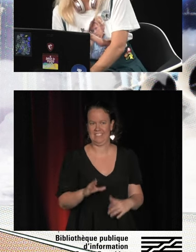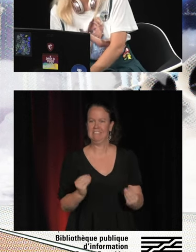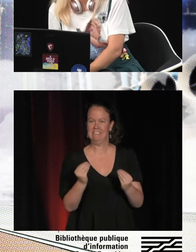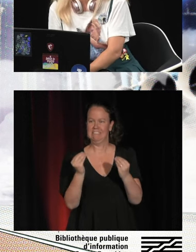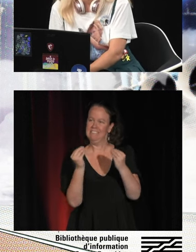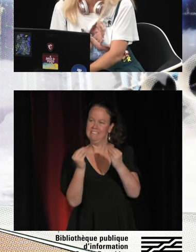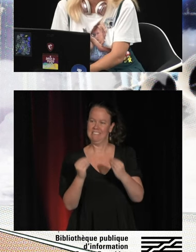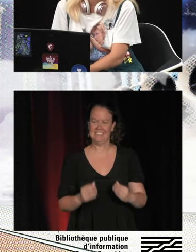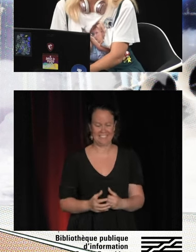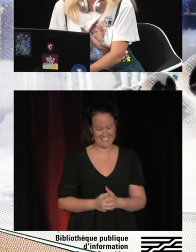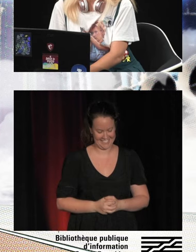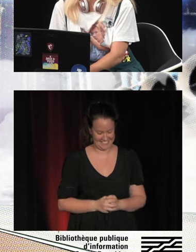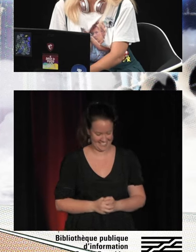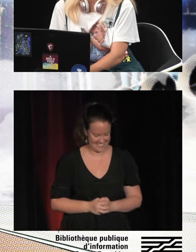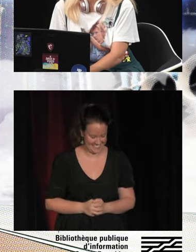s'amuse.